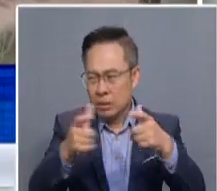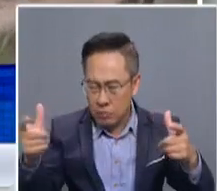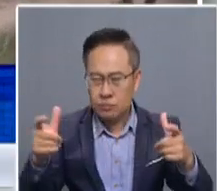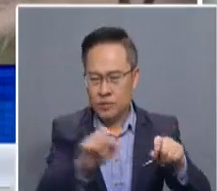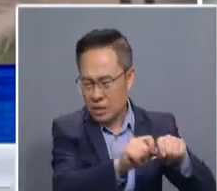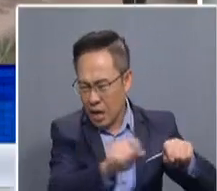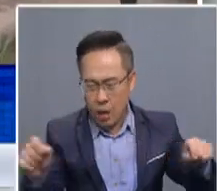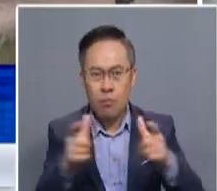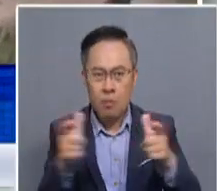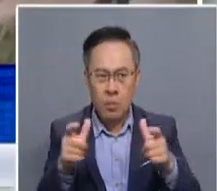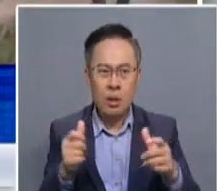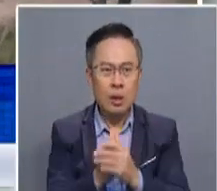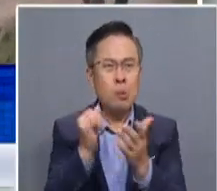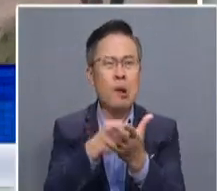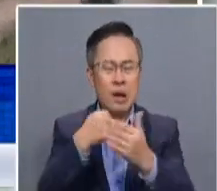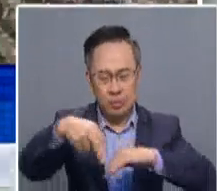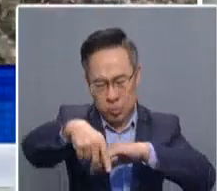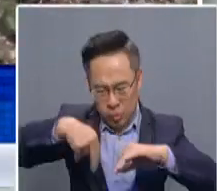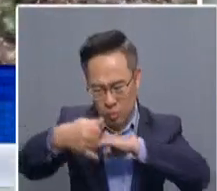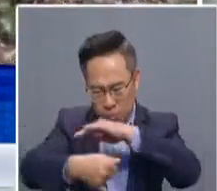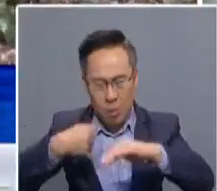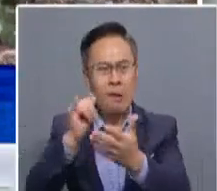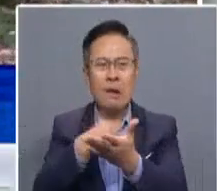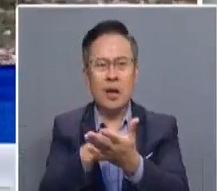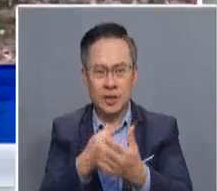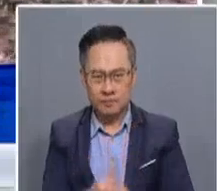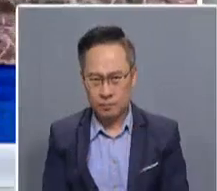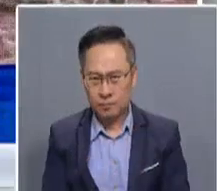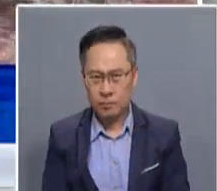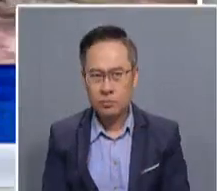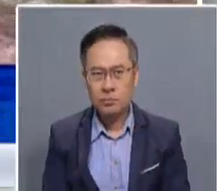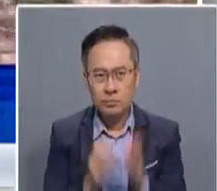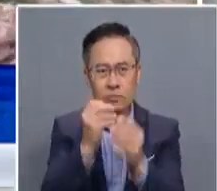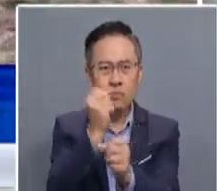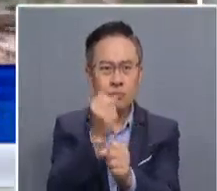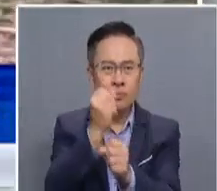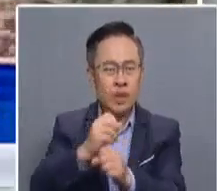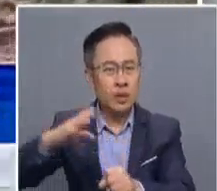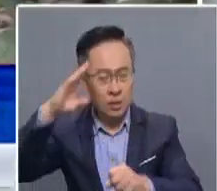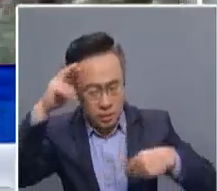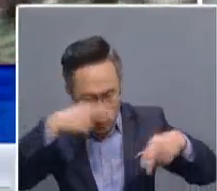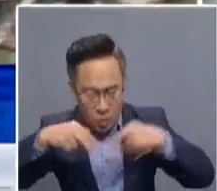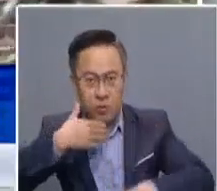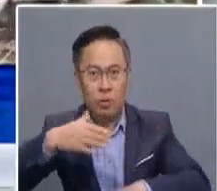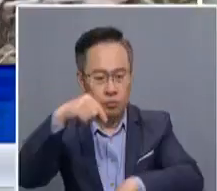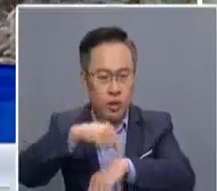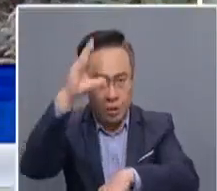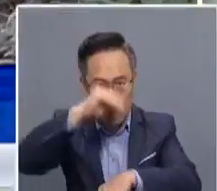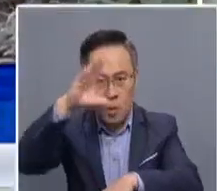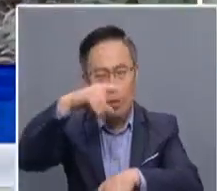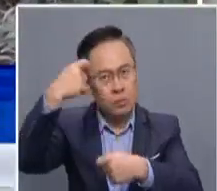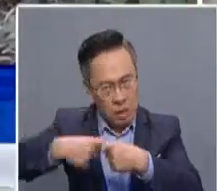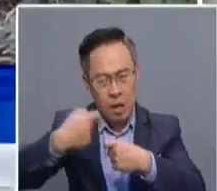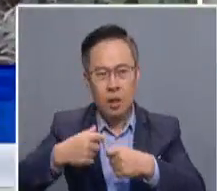เข้าออกกันได้ง่ายนะครับเพราะฉะนั้นการจะให้เจ้าหน้าที่ไปควบคุมตลอดเวลาเนี่ยคงเป็นเรื่องที่ยากแต่ที่ผ่านมาฝ่ายความมั่นคงทั้งทหารต